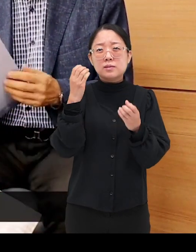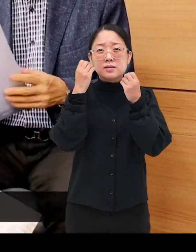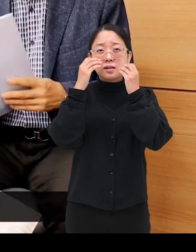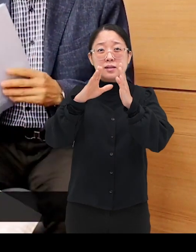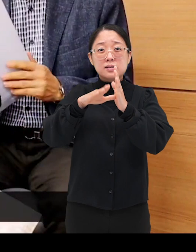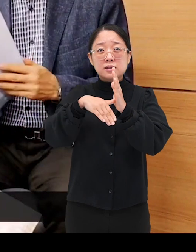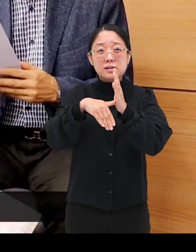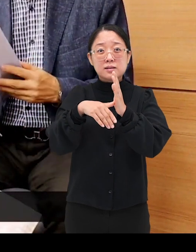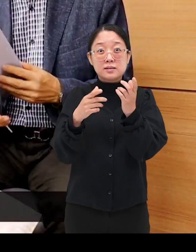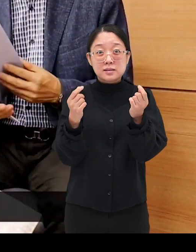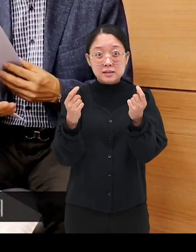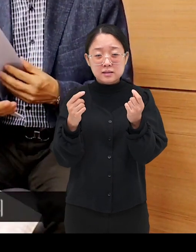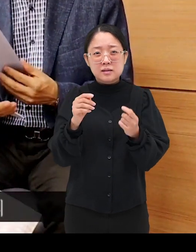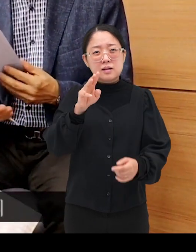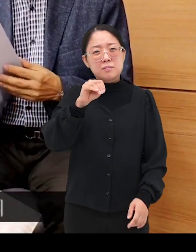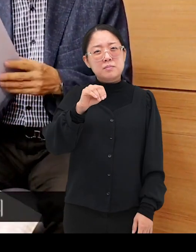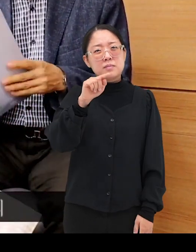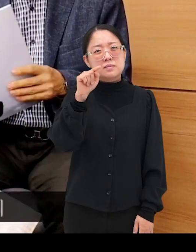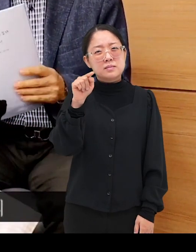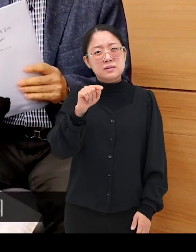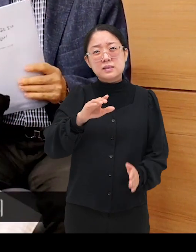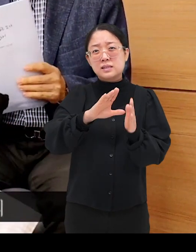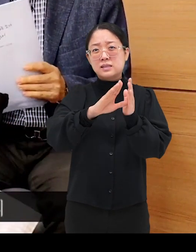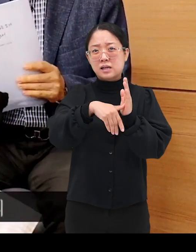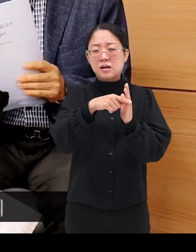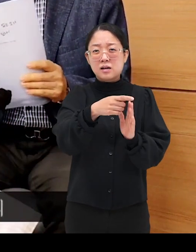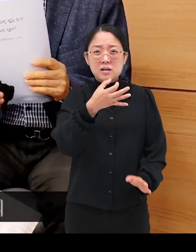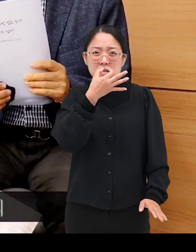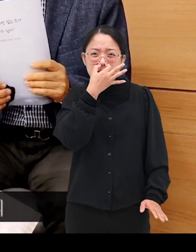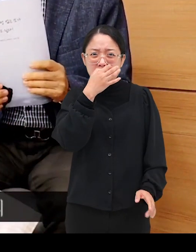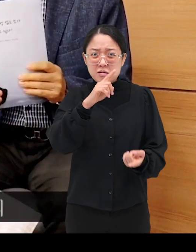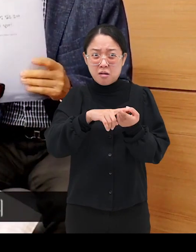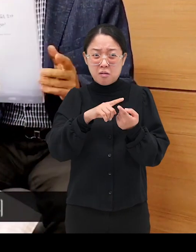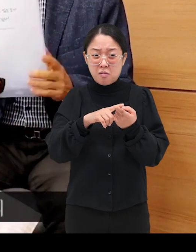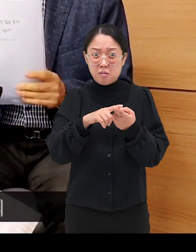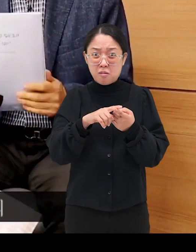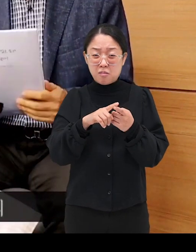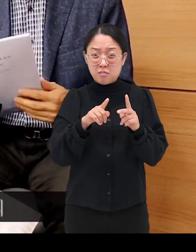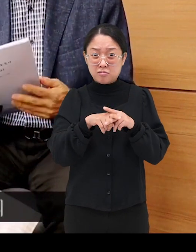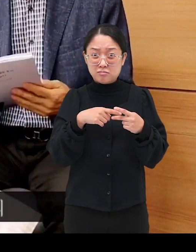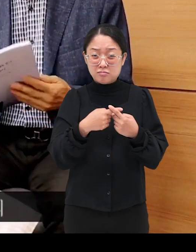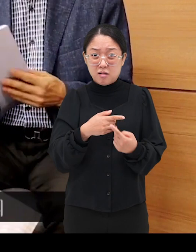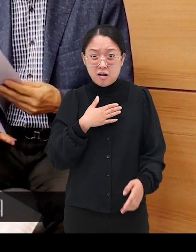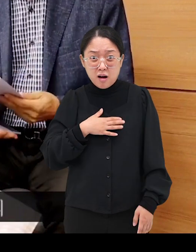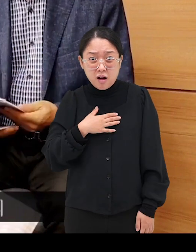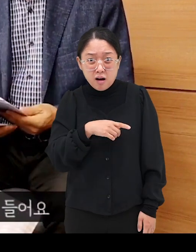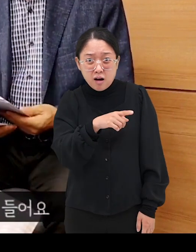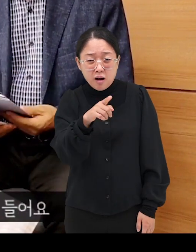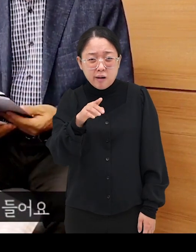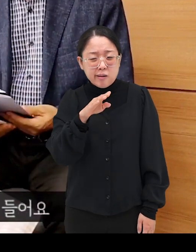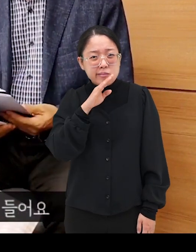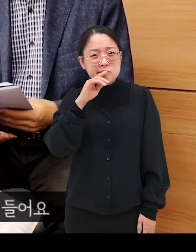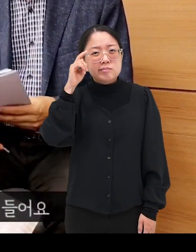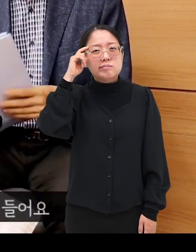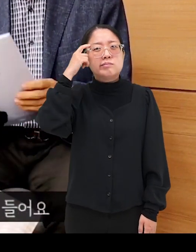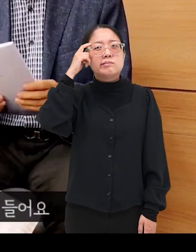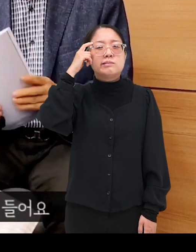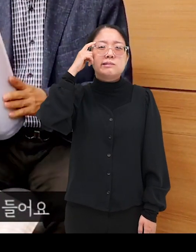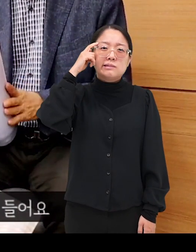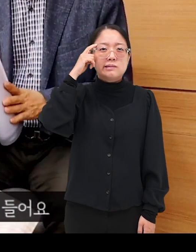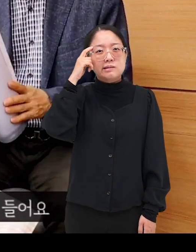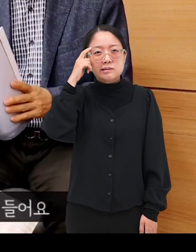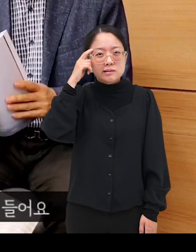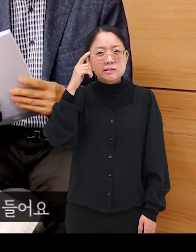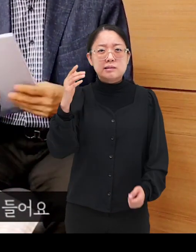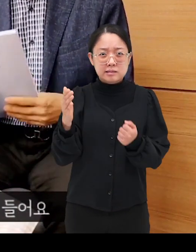제가 이걸 썼는데 과연 요새 신세대 MZ 시대 신세대들의 콧노래가 뭔지 잘